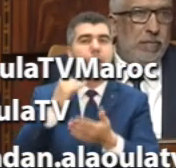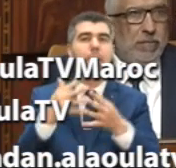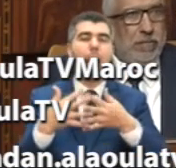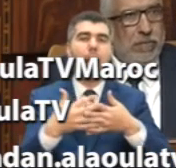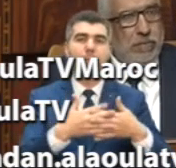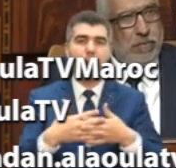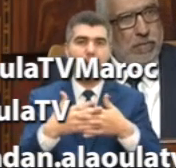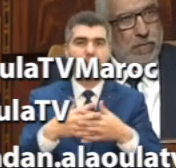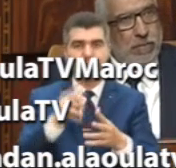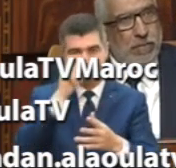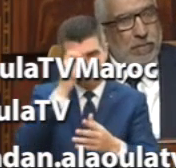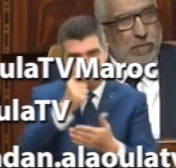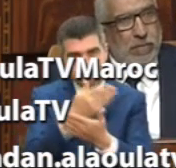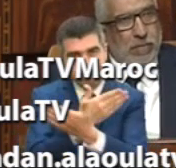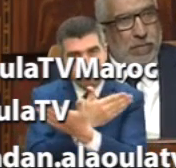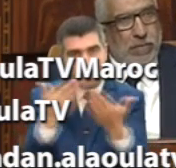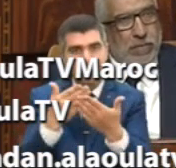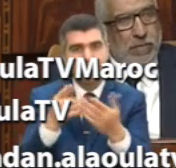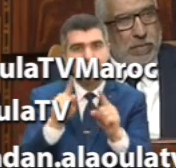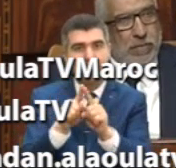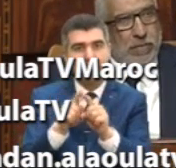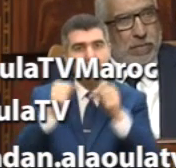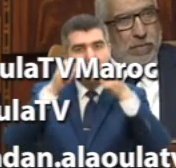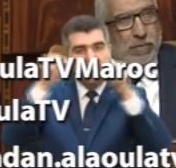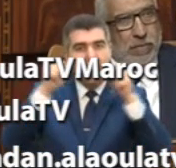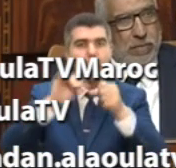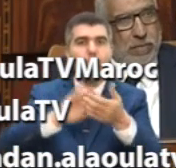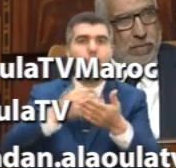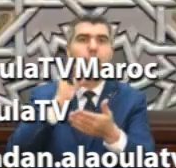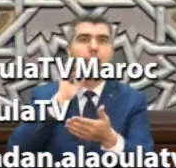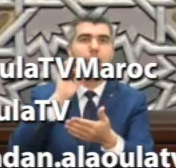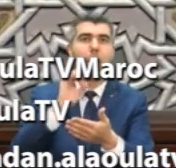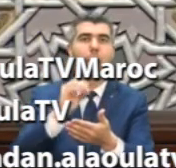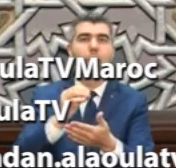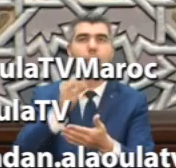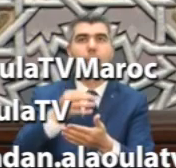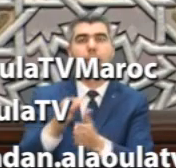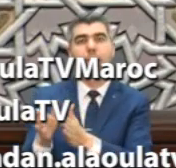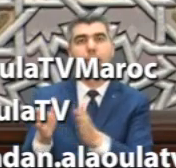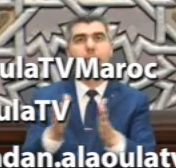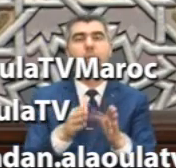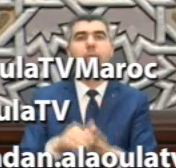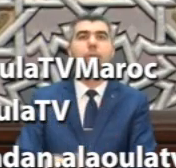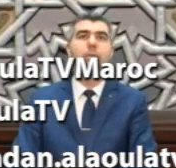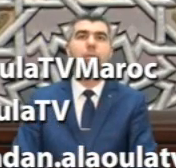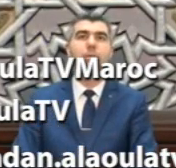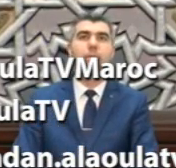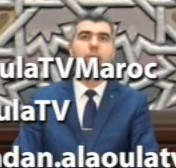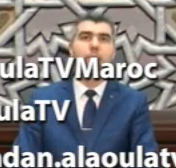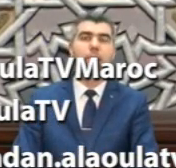الشعب الفلسطيني الصامد، نحيي بطوله. شكرا. نحيي تعقيب.